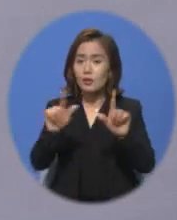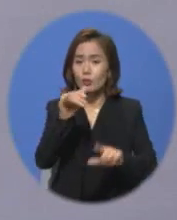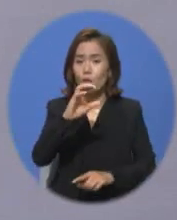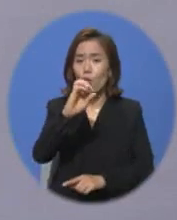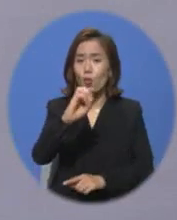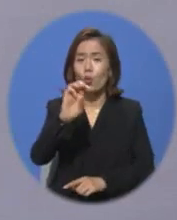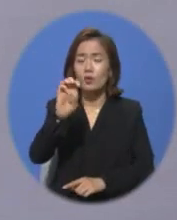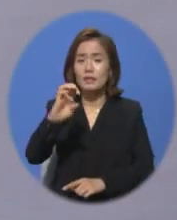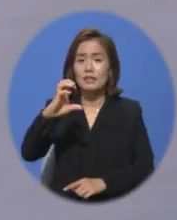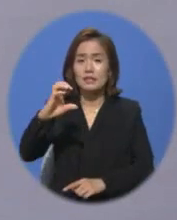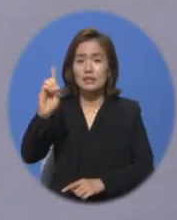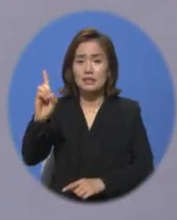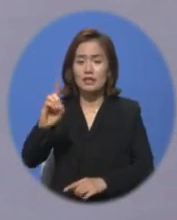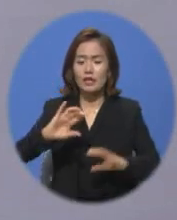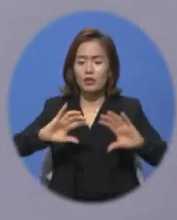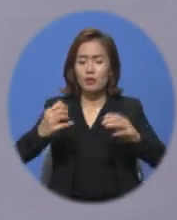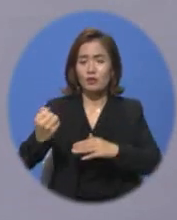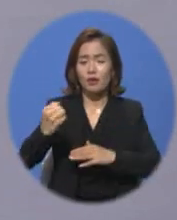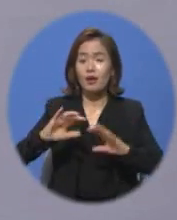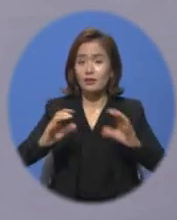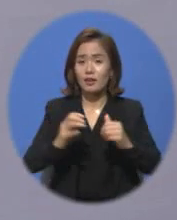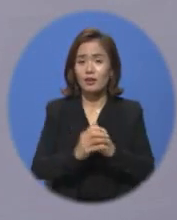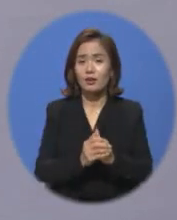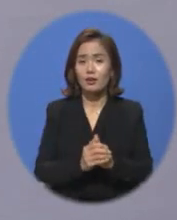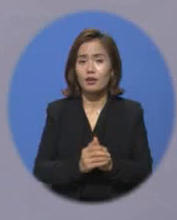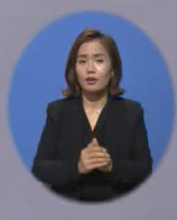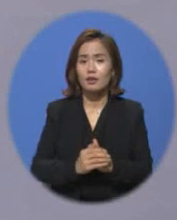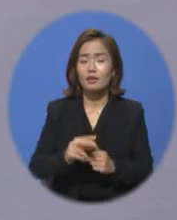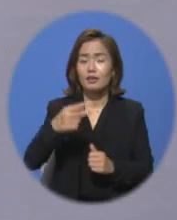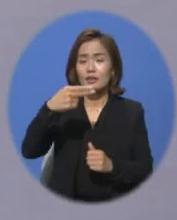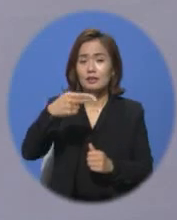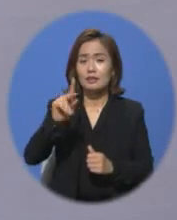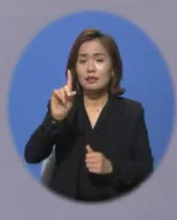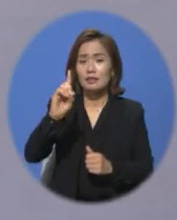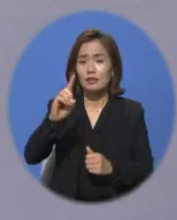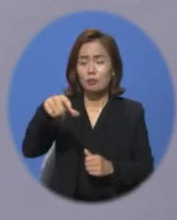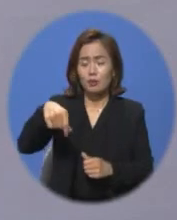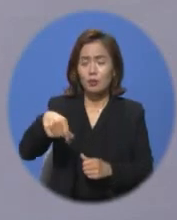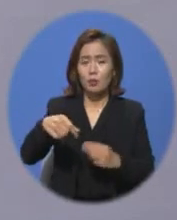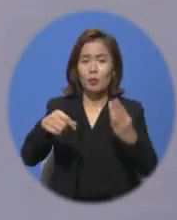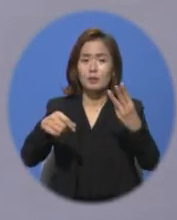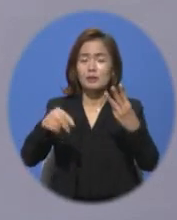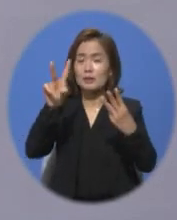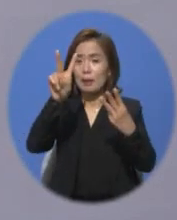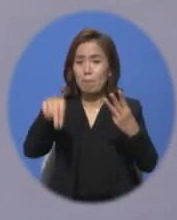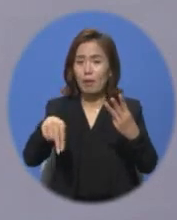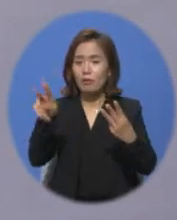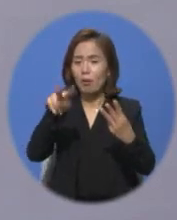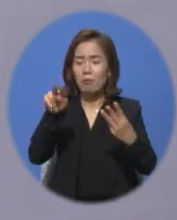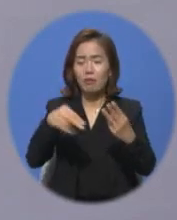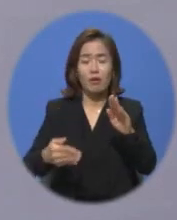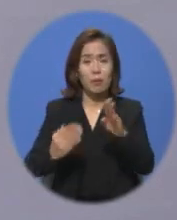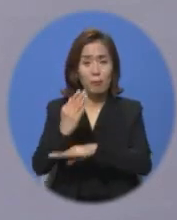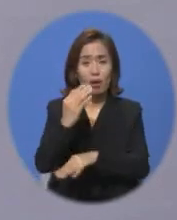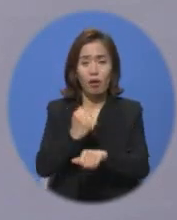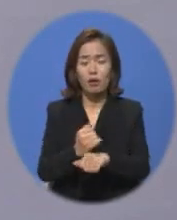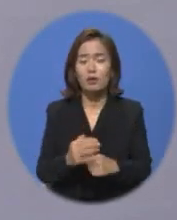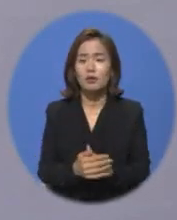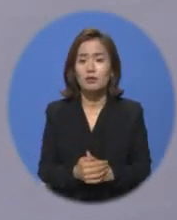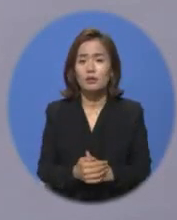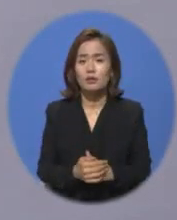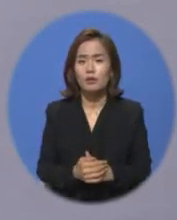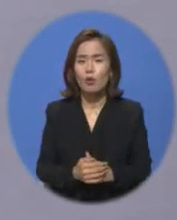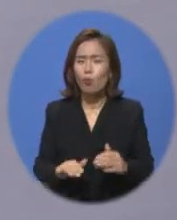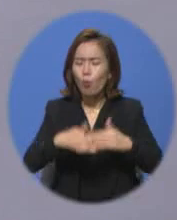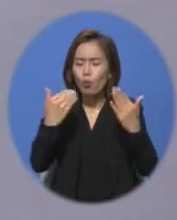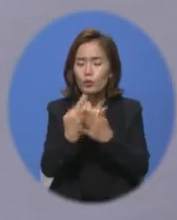우리는OECD 경제강국입니다.그리고우리의GDP는 이제3만달러를넘어섰습니다.우리 어르신들은 산업화